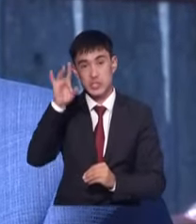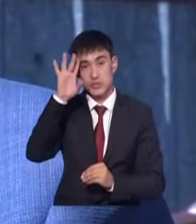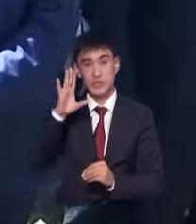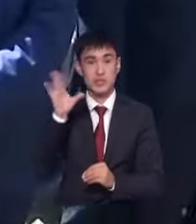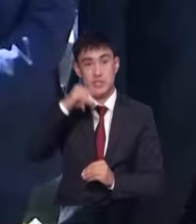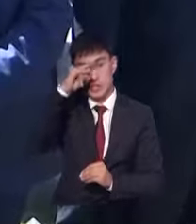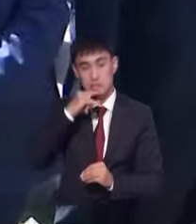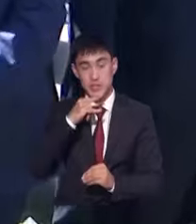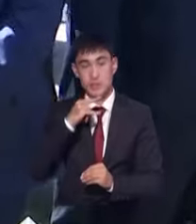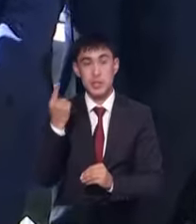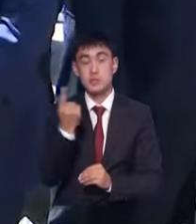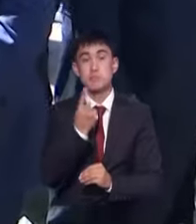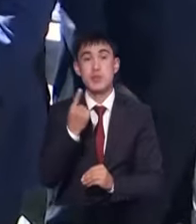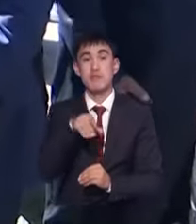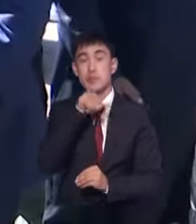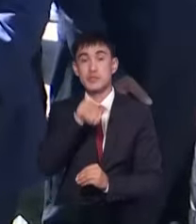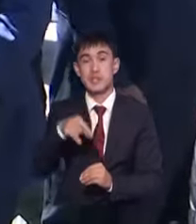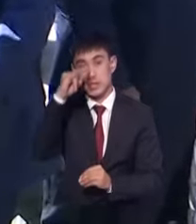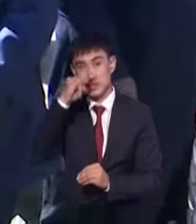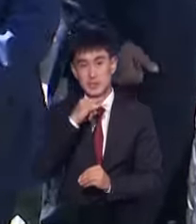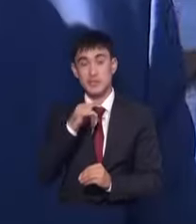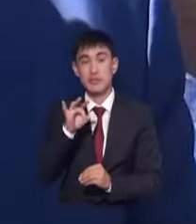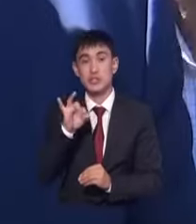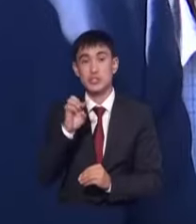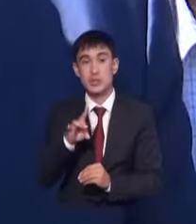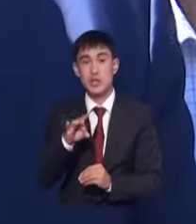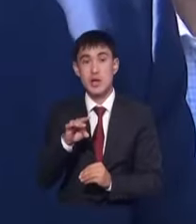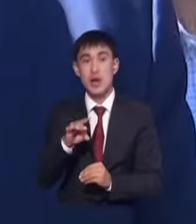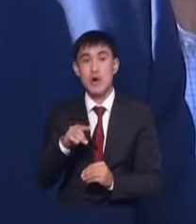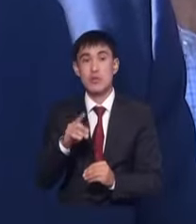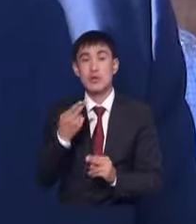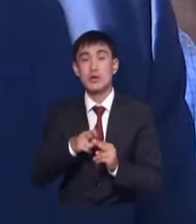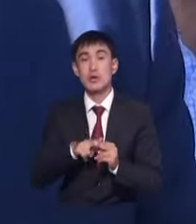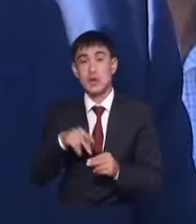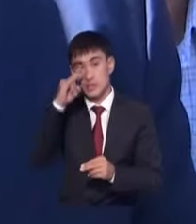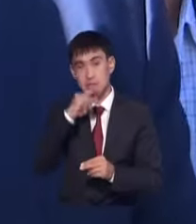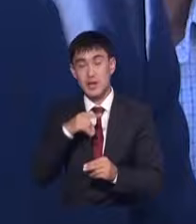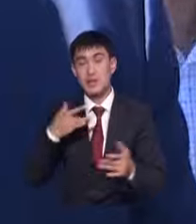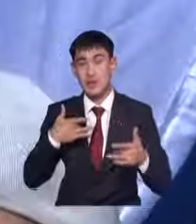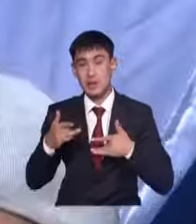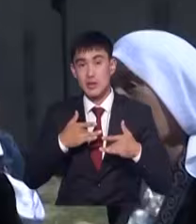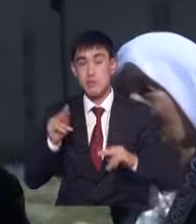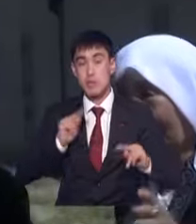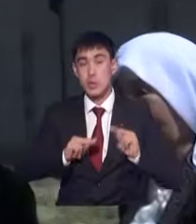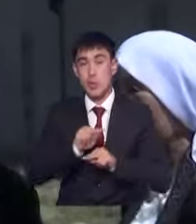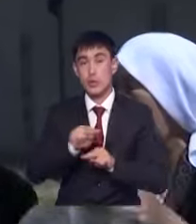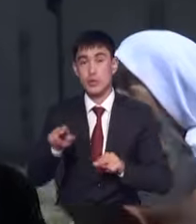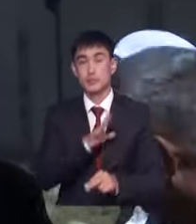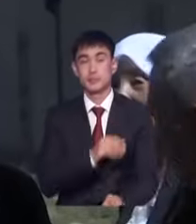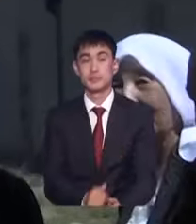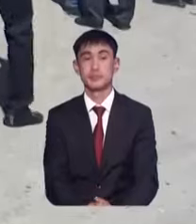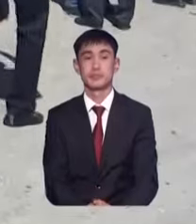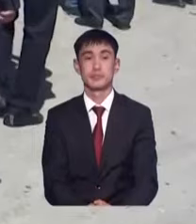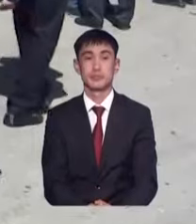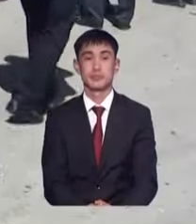на весь Казахстан. Один из первых профессиональных казахстанских режиссеров, является основоположником казахской театральной педагогики.